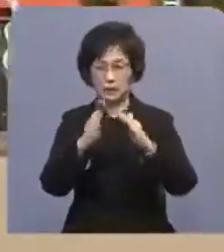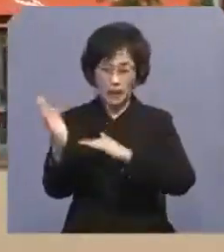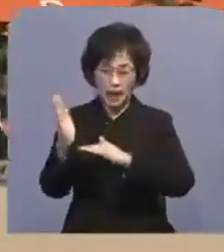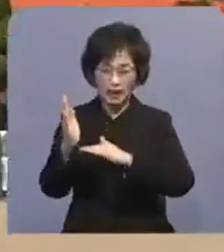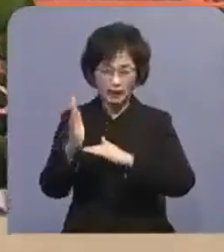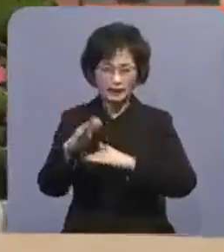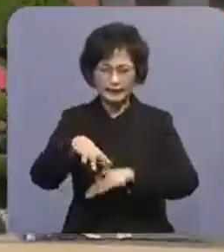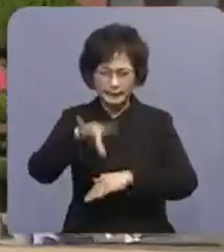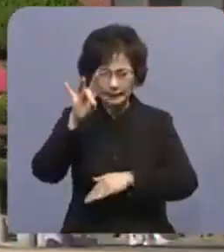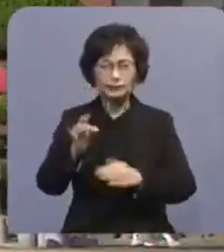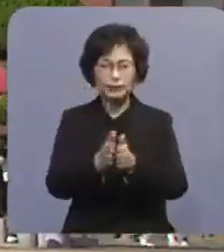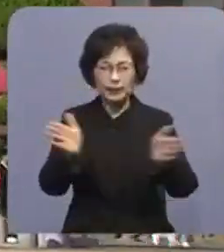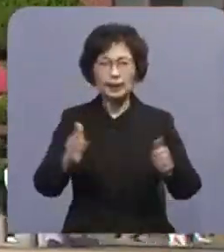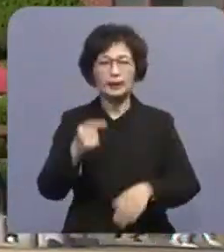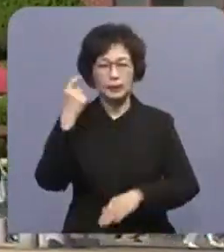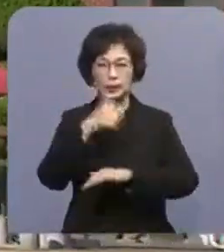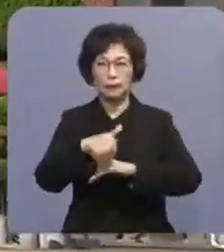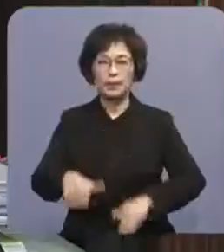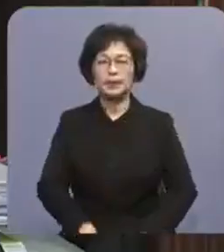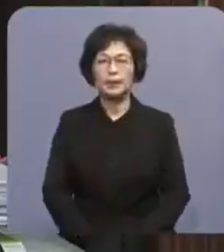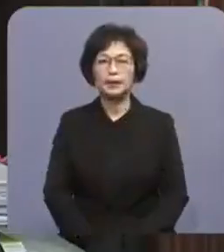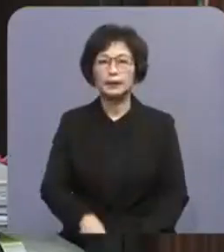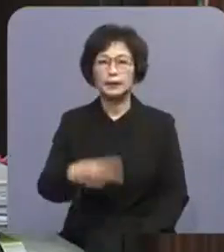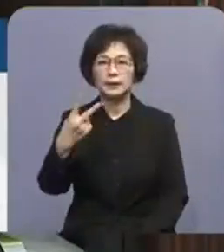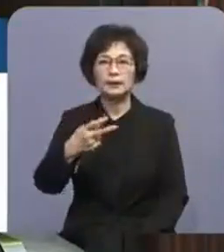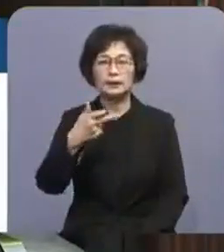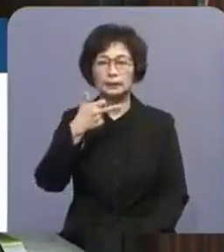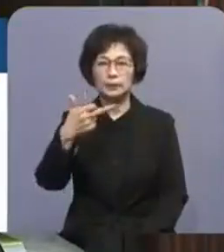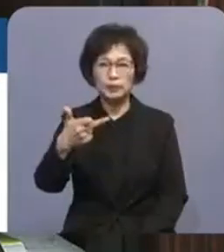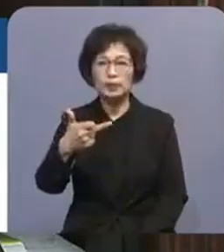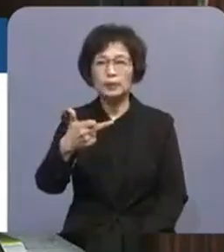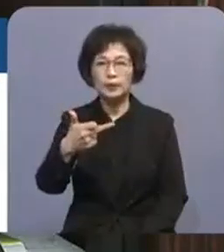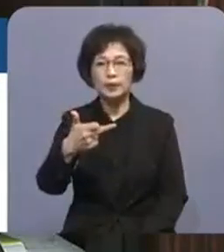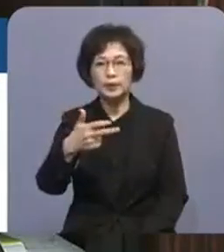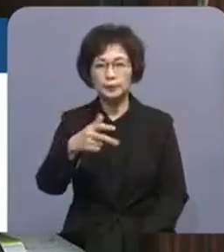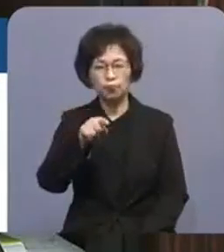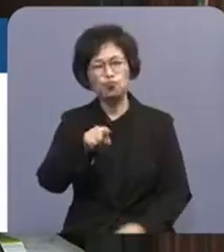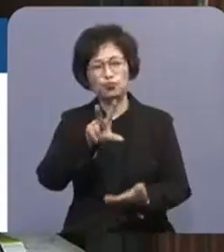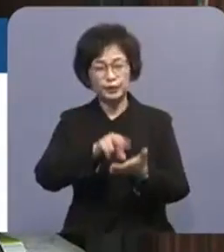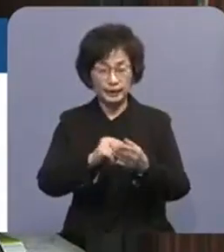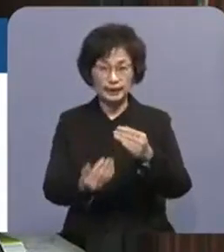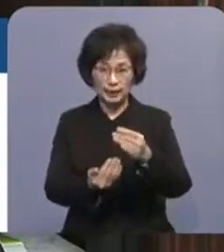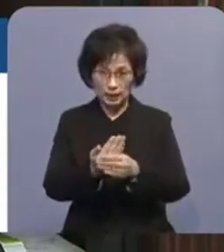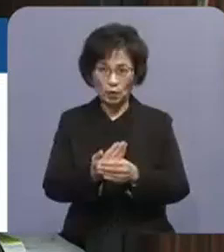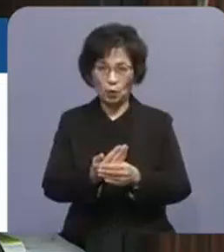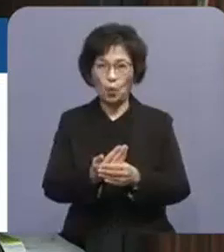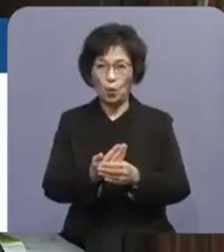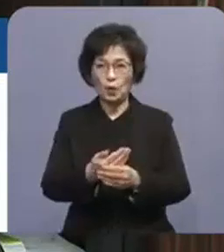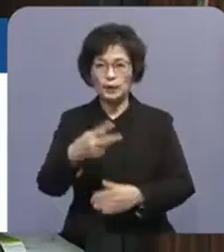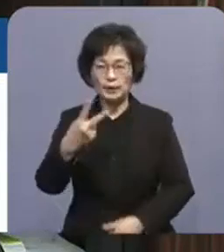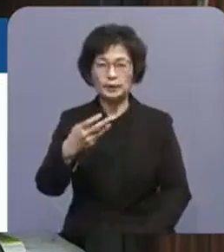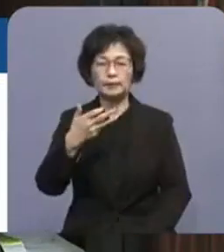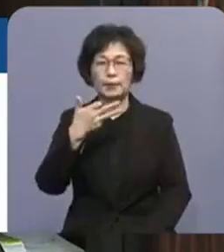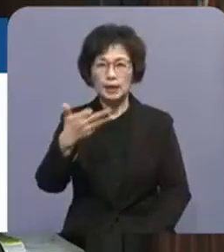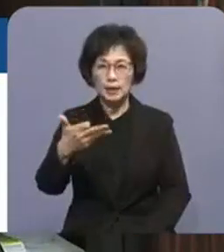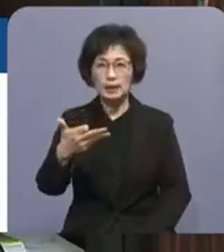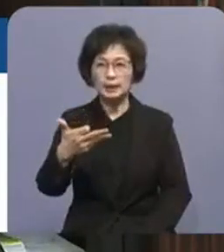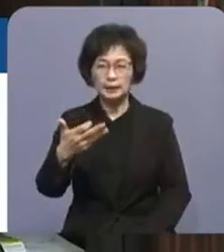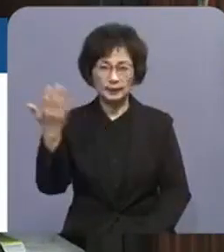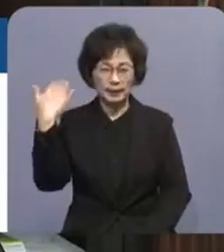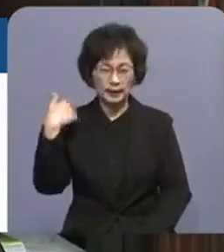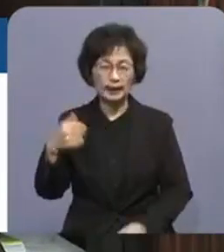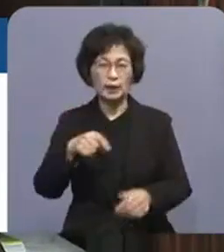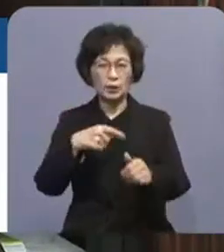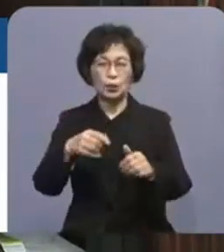발을 떼겠다는 겁니다. 2017년도에 벌써 이 문제가 제기되었고 시의회에서 그 2018년 전임교육감